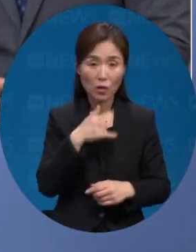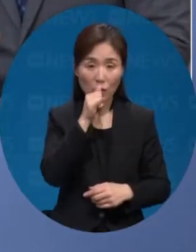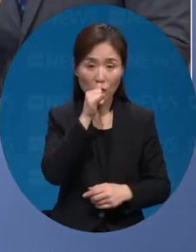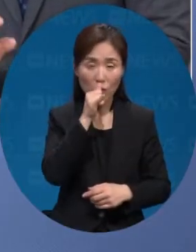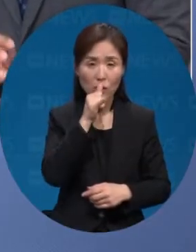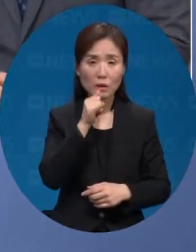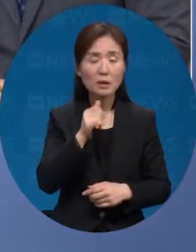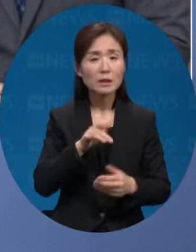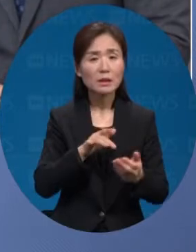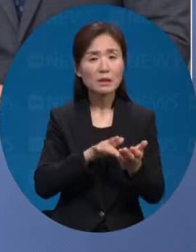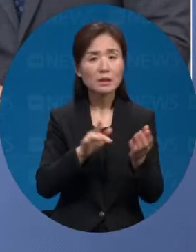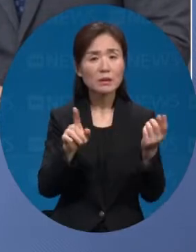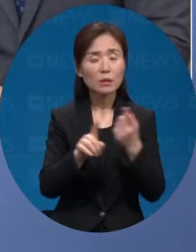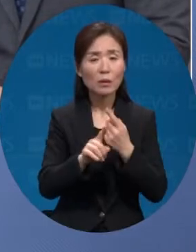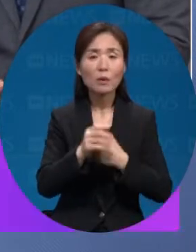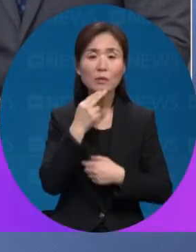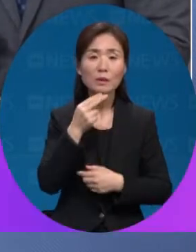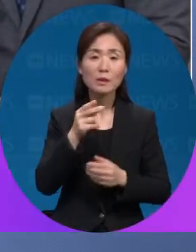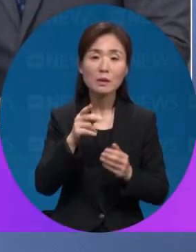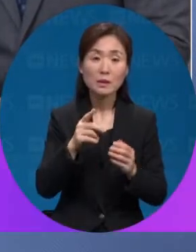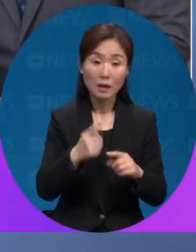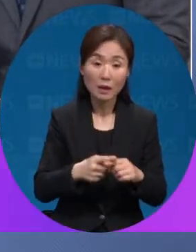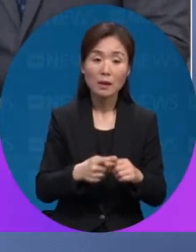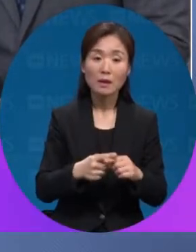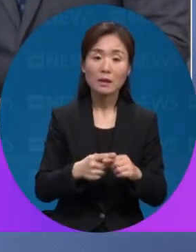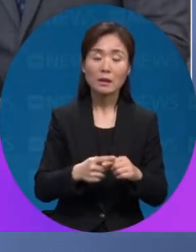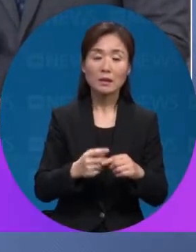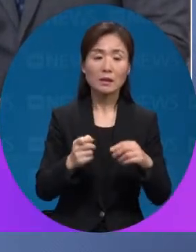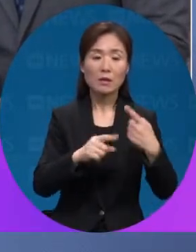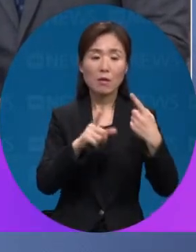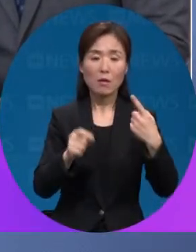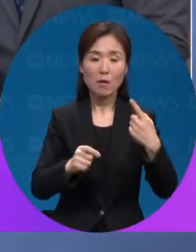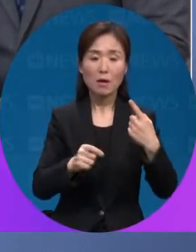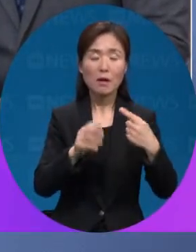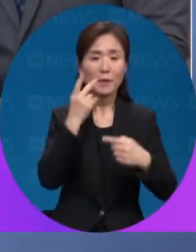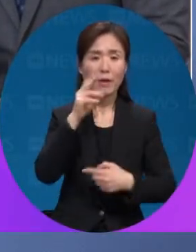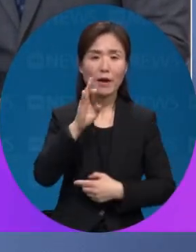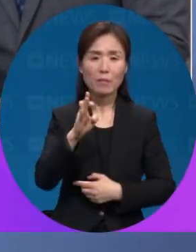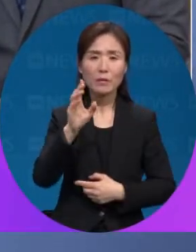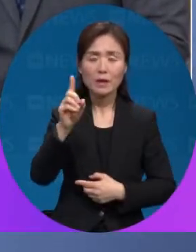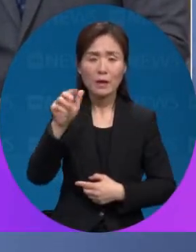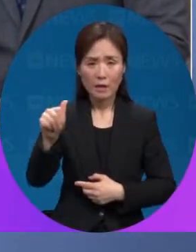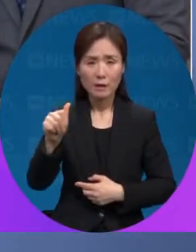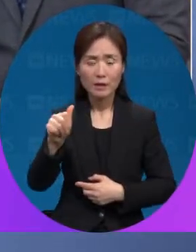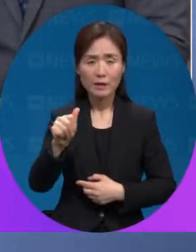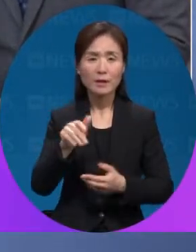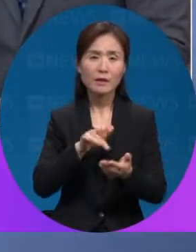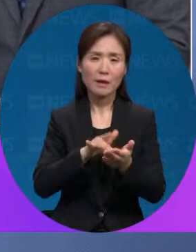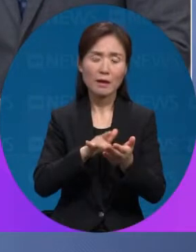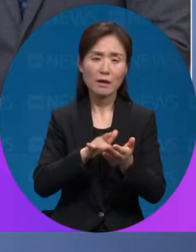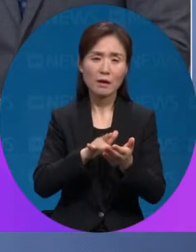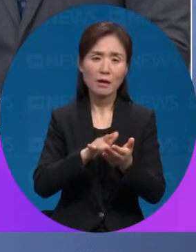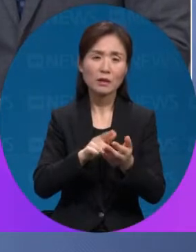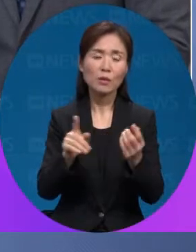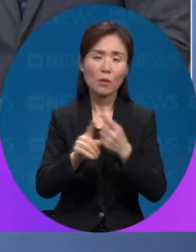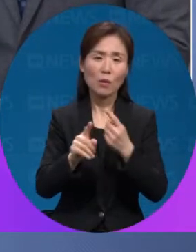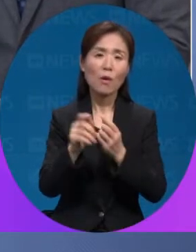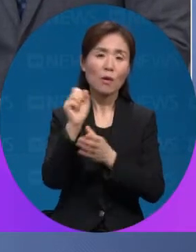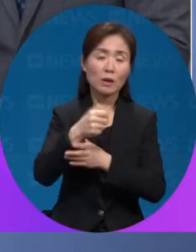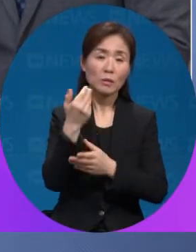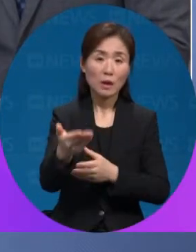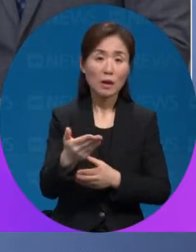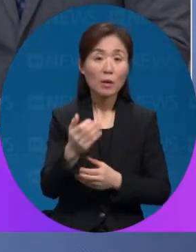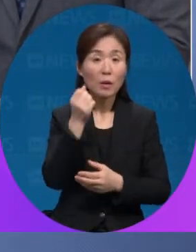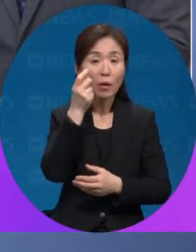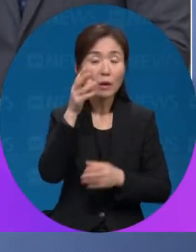지난다는 미국의 pd 에서 처음으로 땅콩 알레르기 치료제 8 4g 하다는 것을 허가를 했습니다 이것은 몇 달 동안 알약을